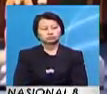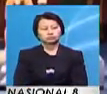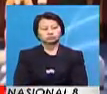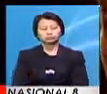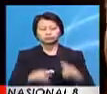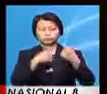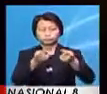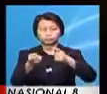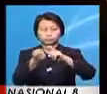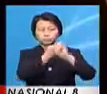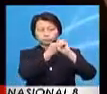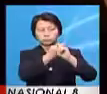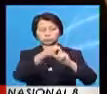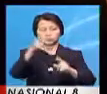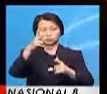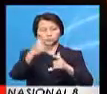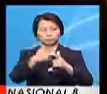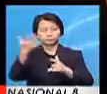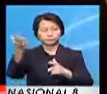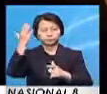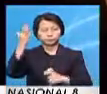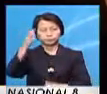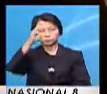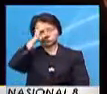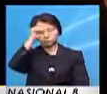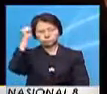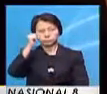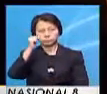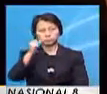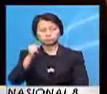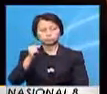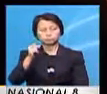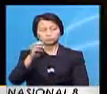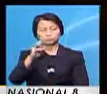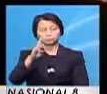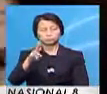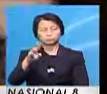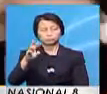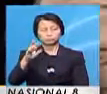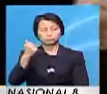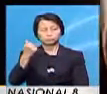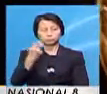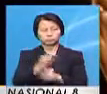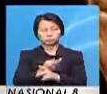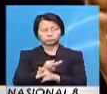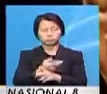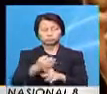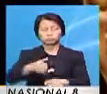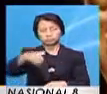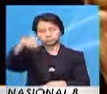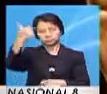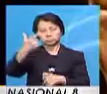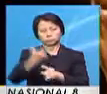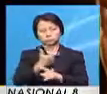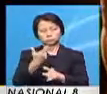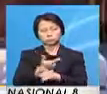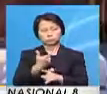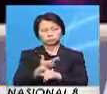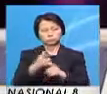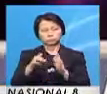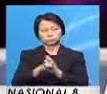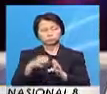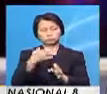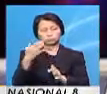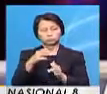Sejak digantung hampir 3 bulan lalu, Sazali, Mr. Universe 10 kali, hanya menjalani latihan seperti biasa